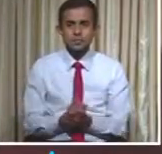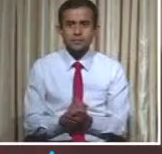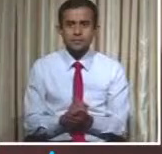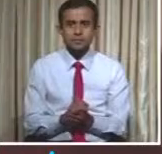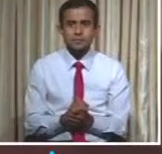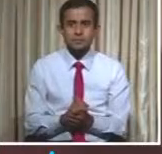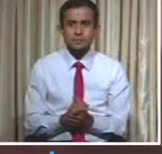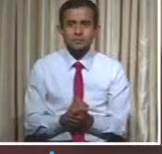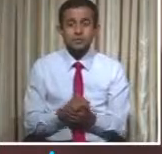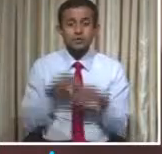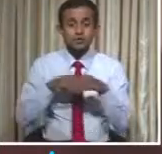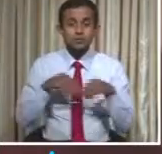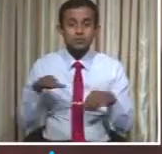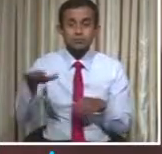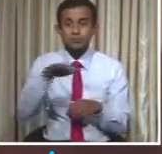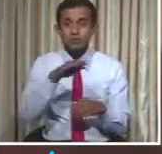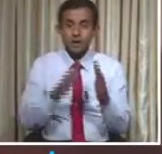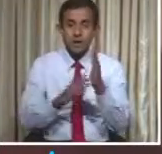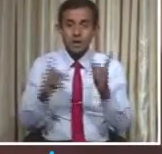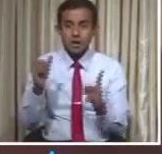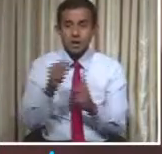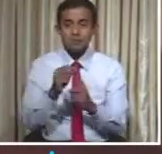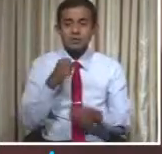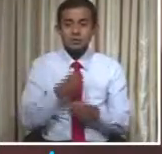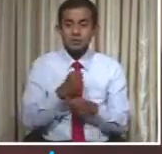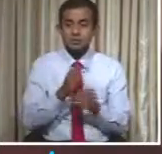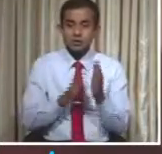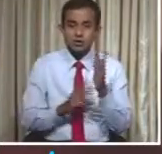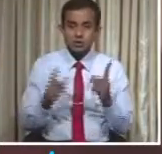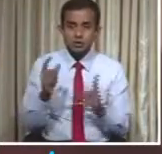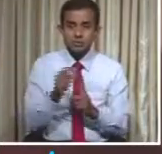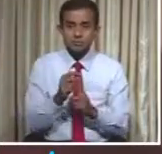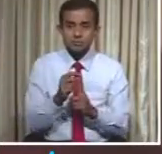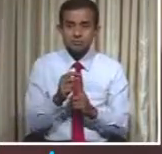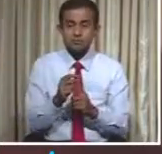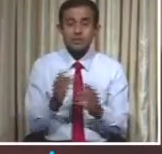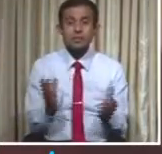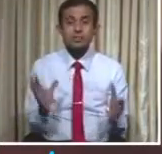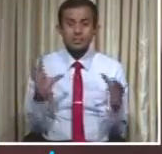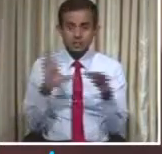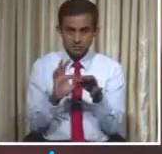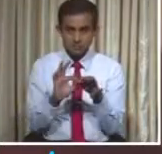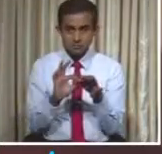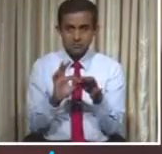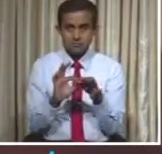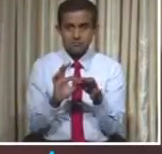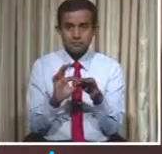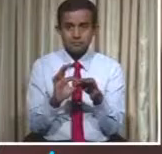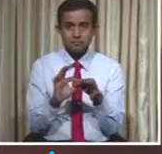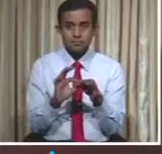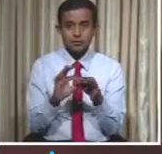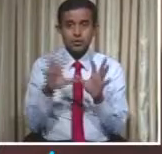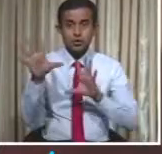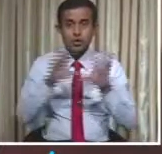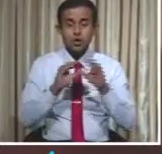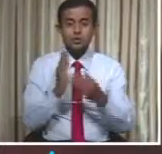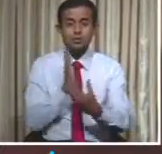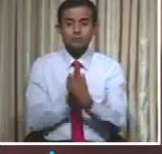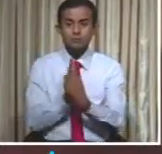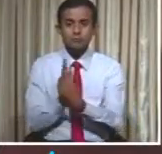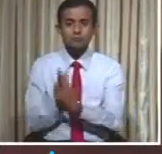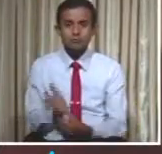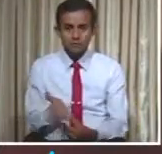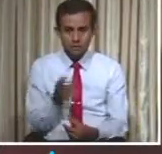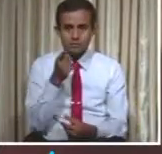කෘෂි ශේෂයට අදාළ අමාත්‍යාංශ සහ රාජ්‍ය අමාත්‍යාංශයයි ඒකාබද්ධව දත්ත ගොනුවක් මන් දන්නේ පවත්වාගෙන